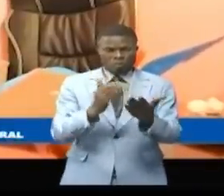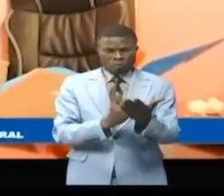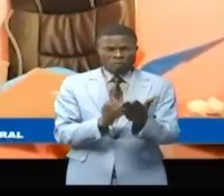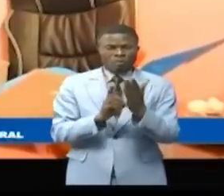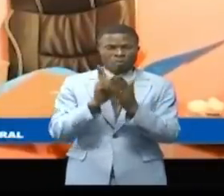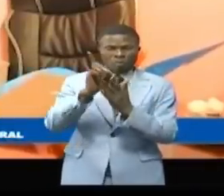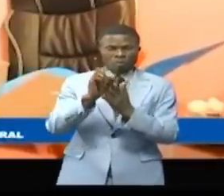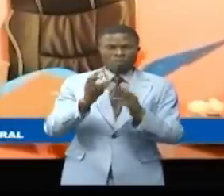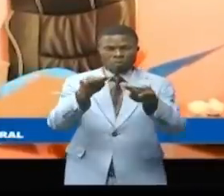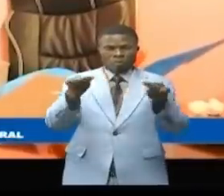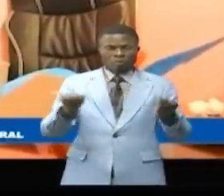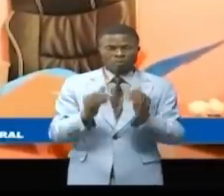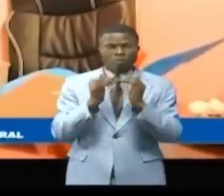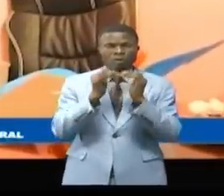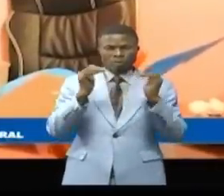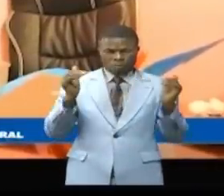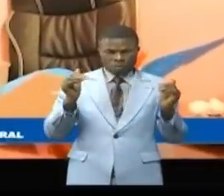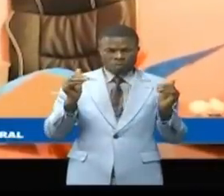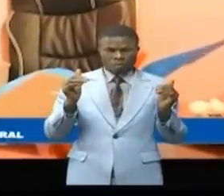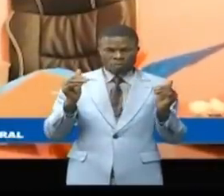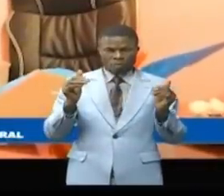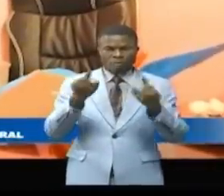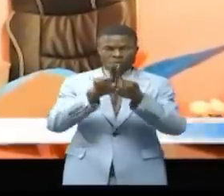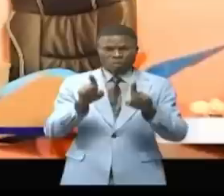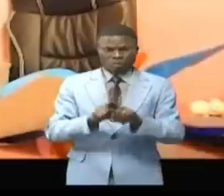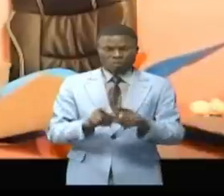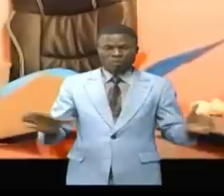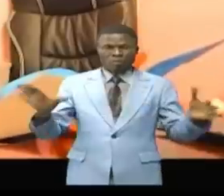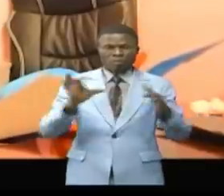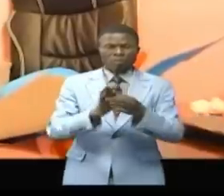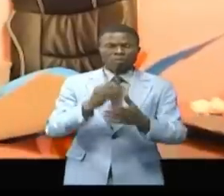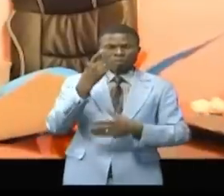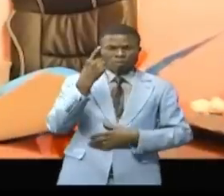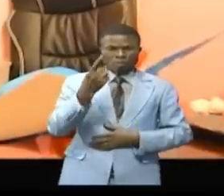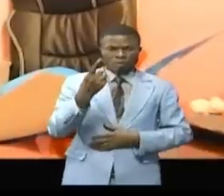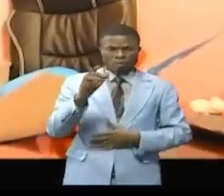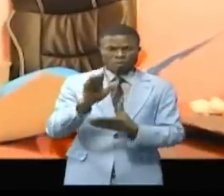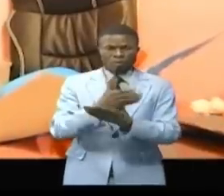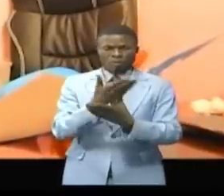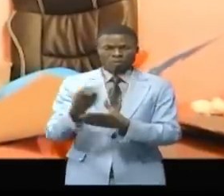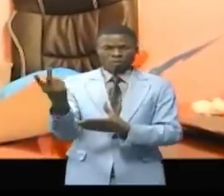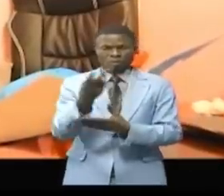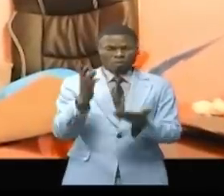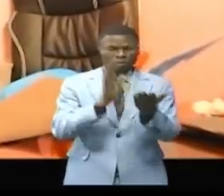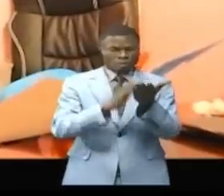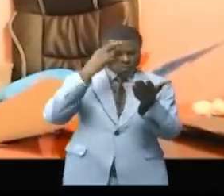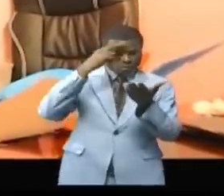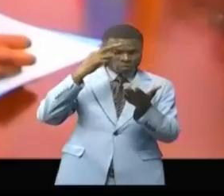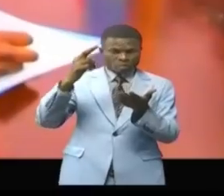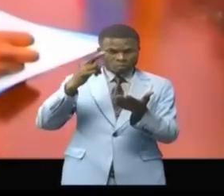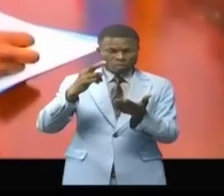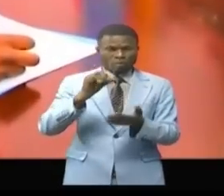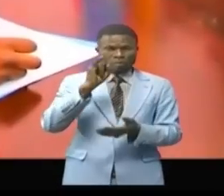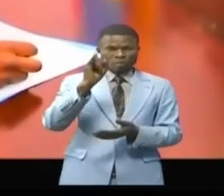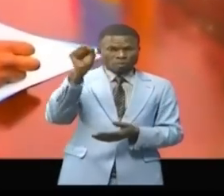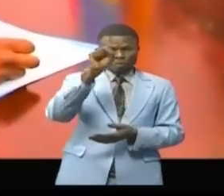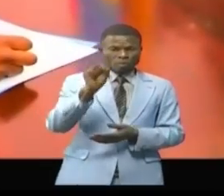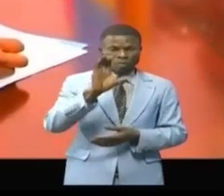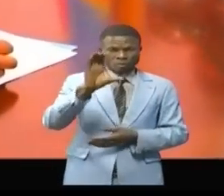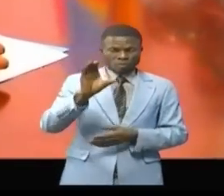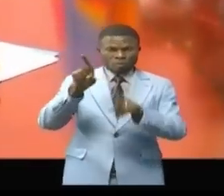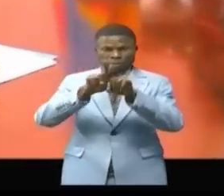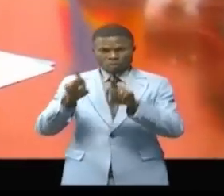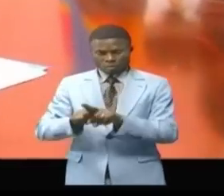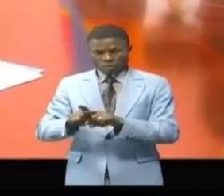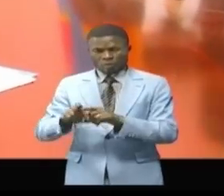un climat de paix et de solidarité entre les deux établissements afin de permettre le bon